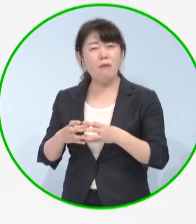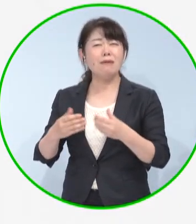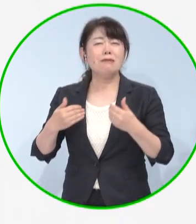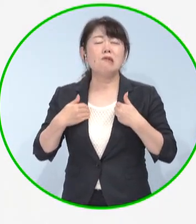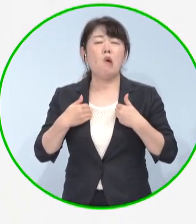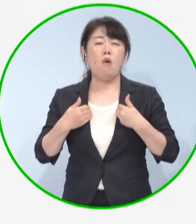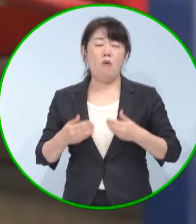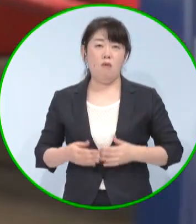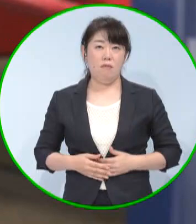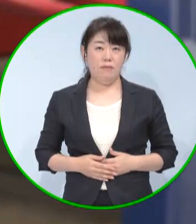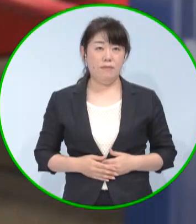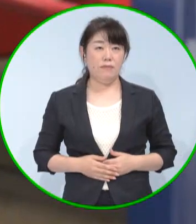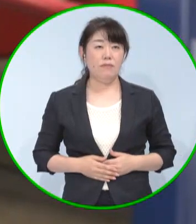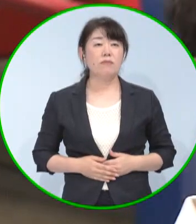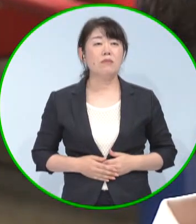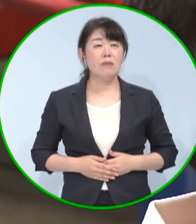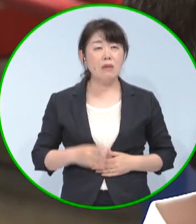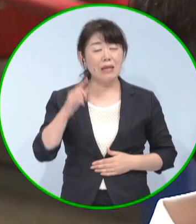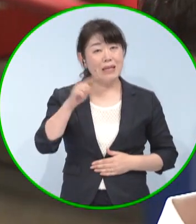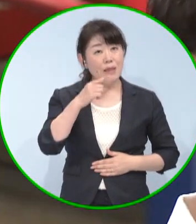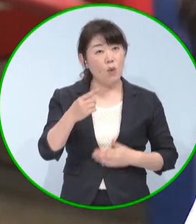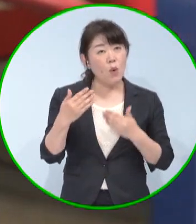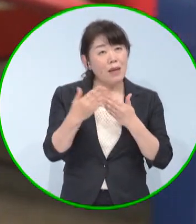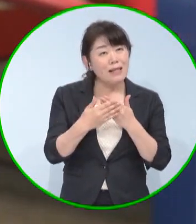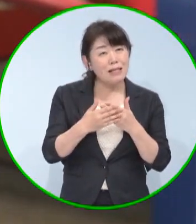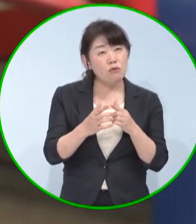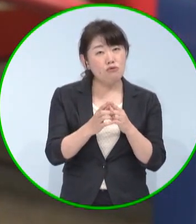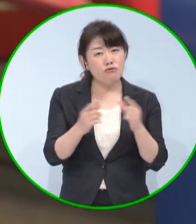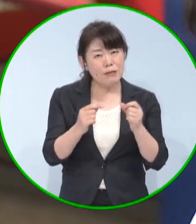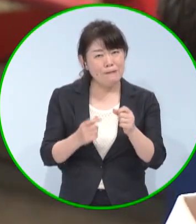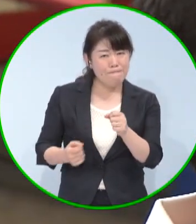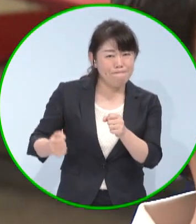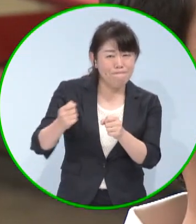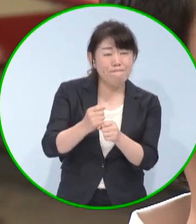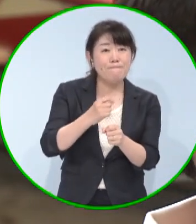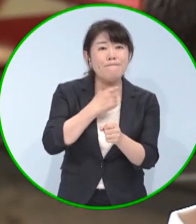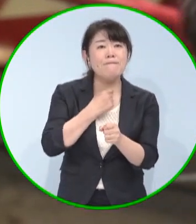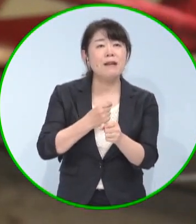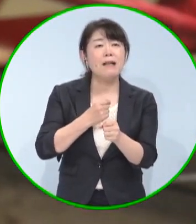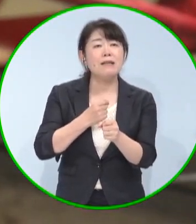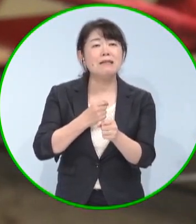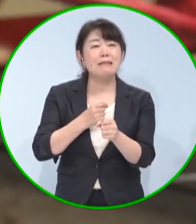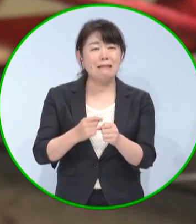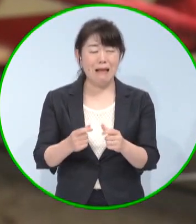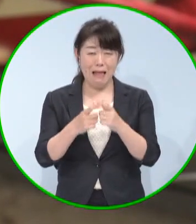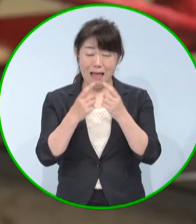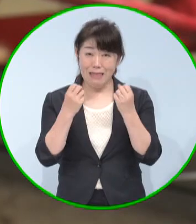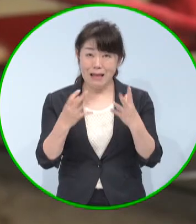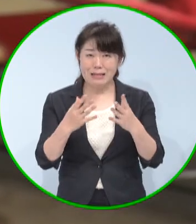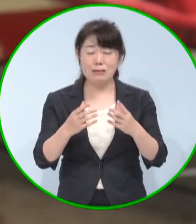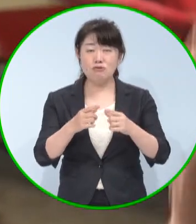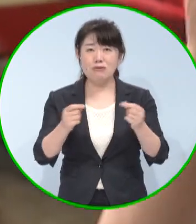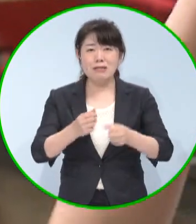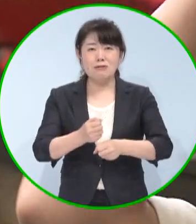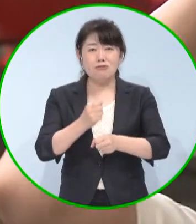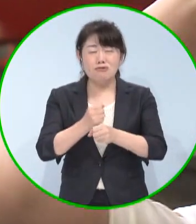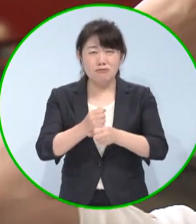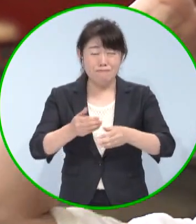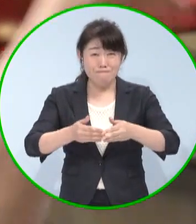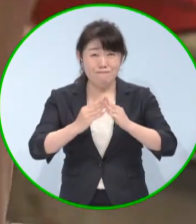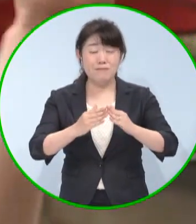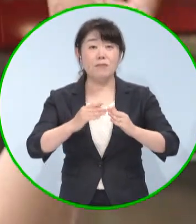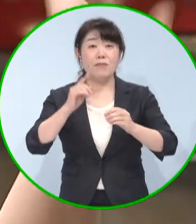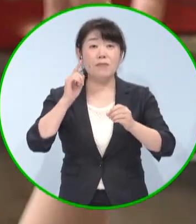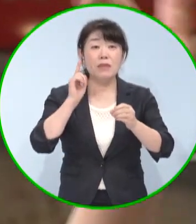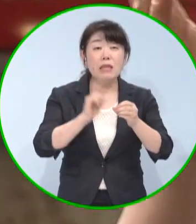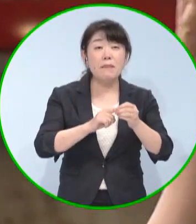ですよ。 人を大切にする国を再建したい、新しい建国のつもりで、もう一回